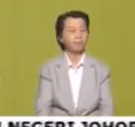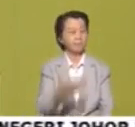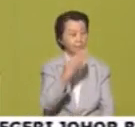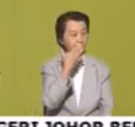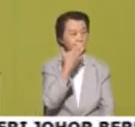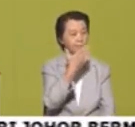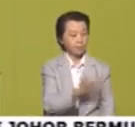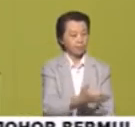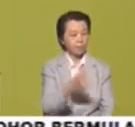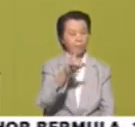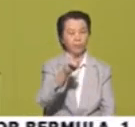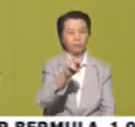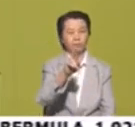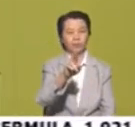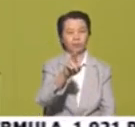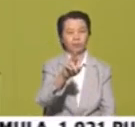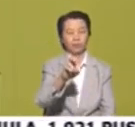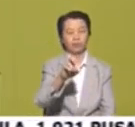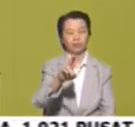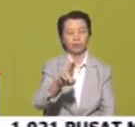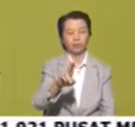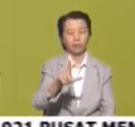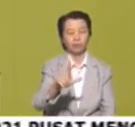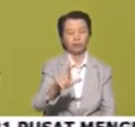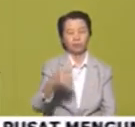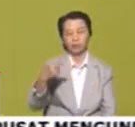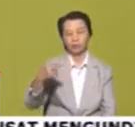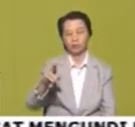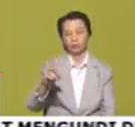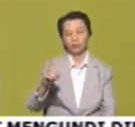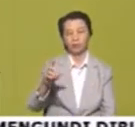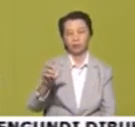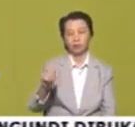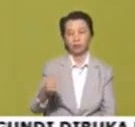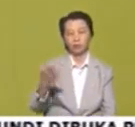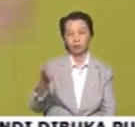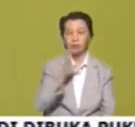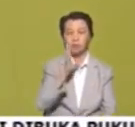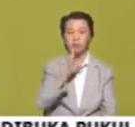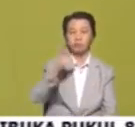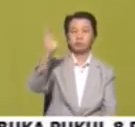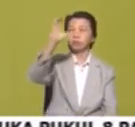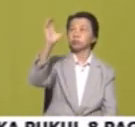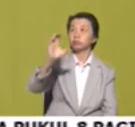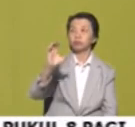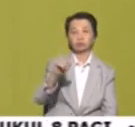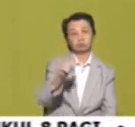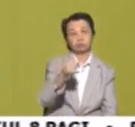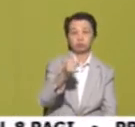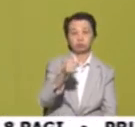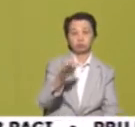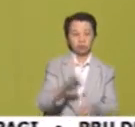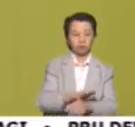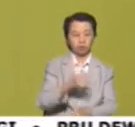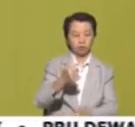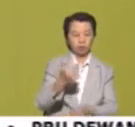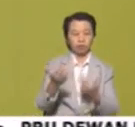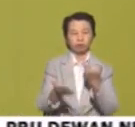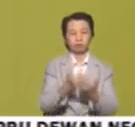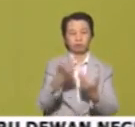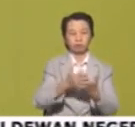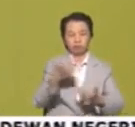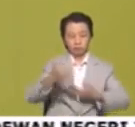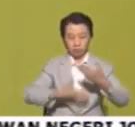kasih Nurul Huda Abdullah di N43 Perman. Seperti mana Nurul Huda katakan tadi, cuaca cukup cantik. Sebenarnya itu lagi memudahkan lagi